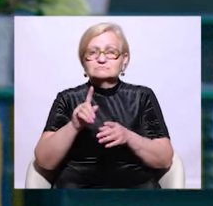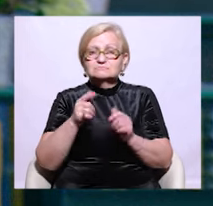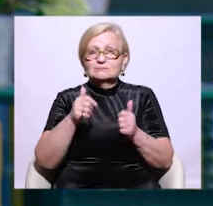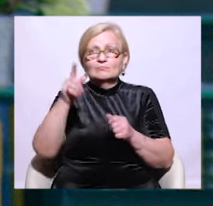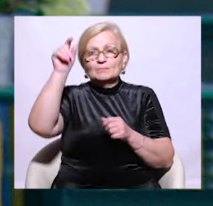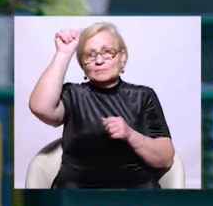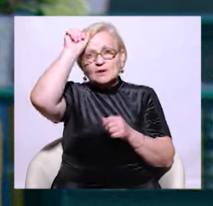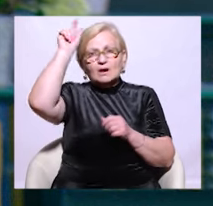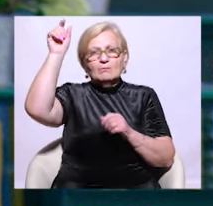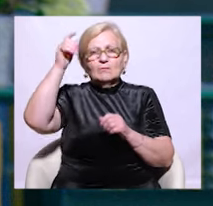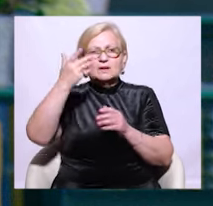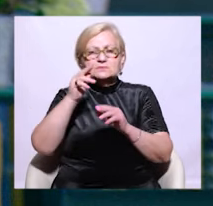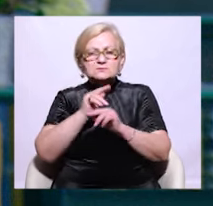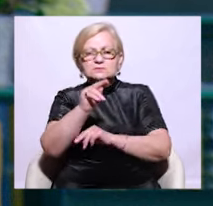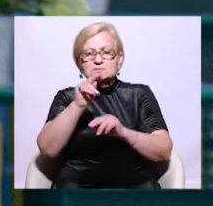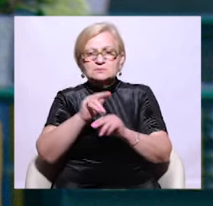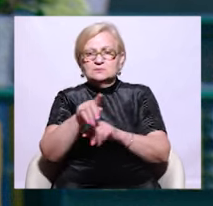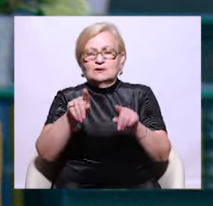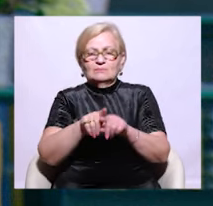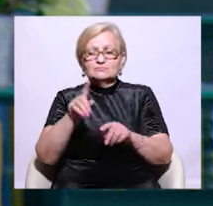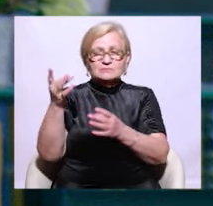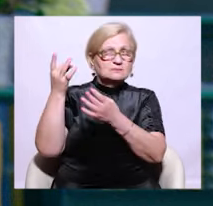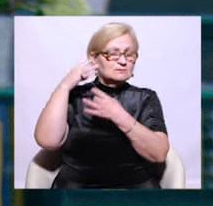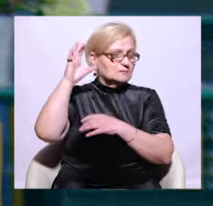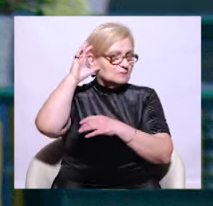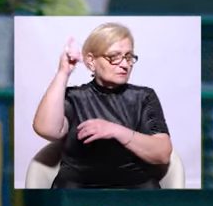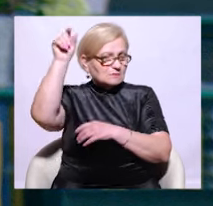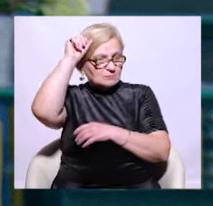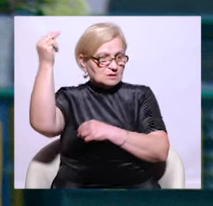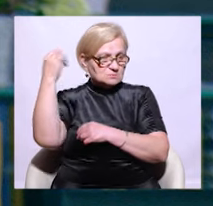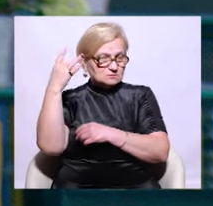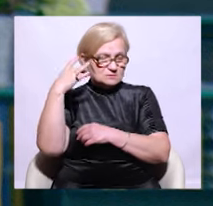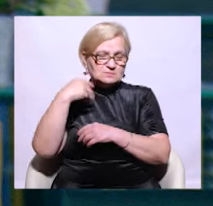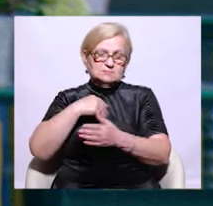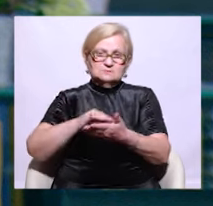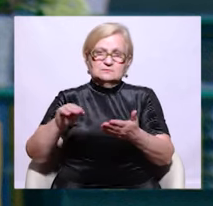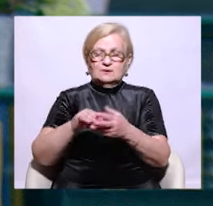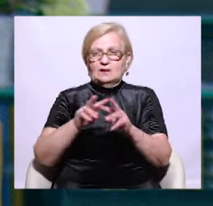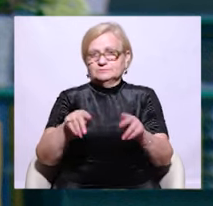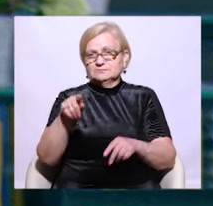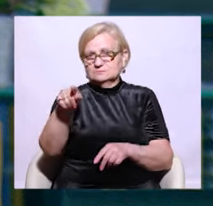რომ ღვთივჩაგონებული წერს იმას, რასაც გვიყვება.